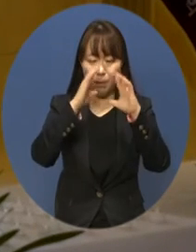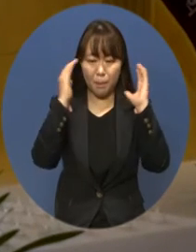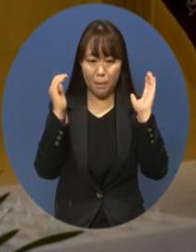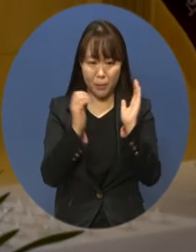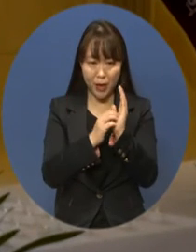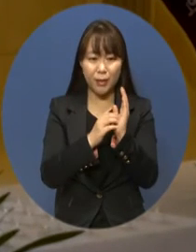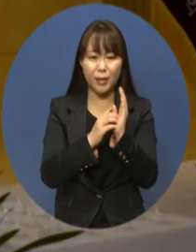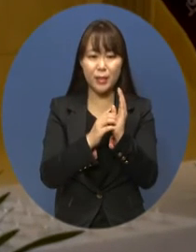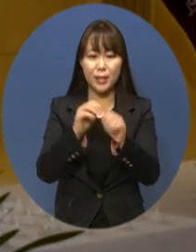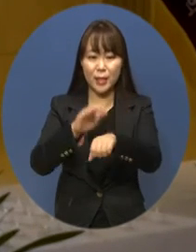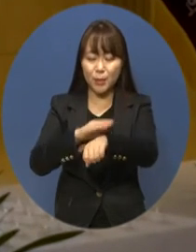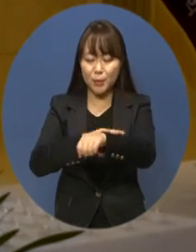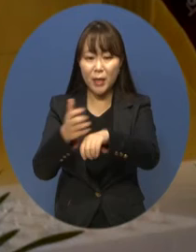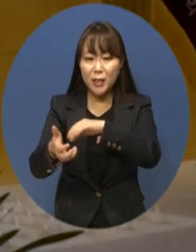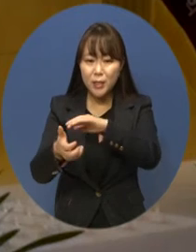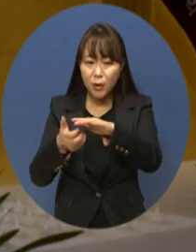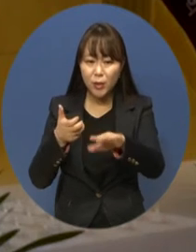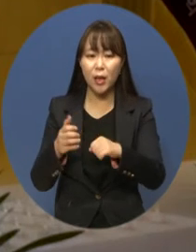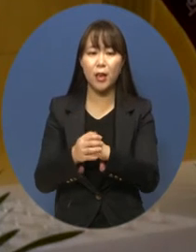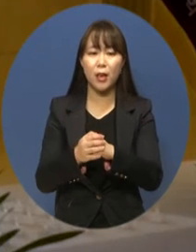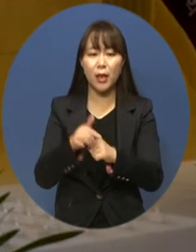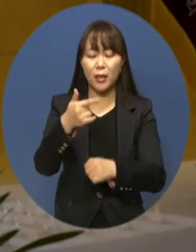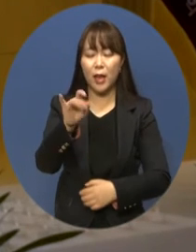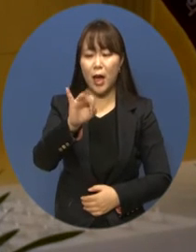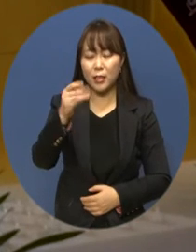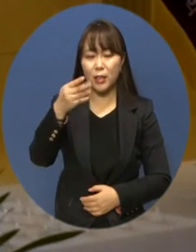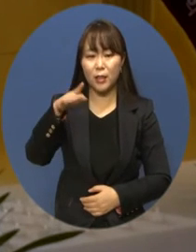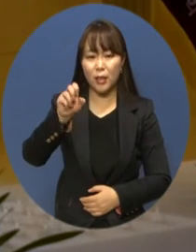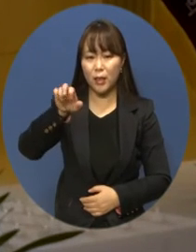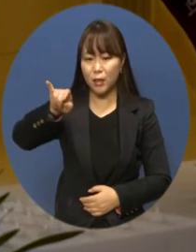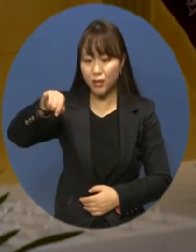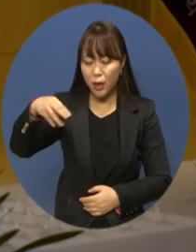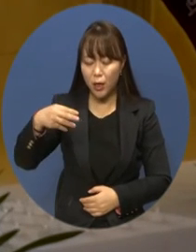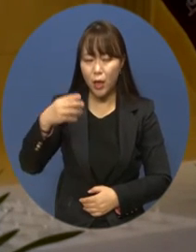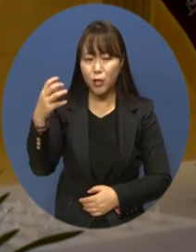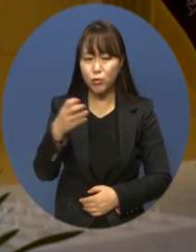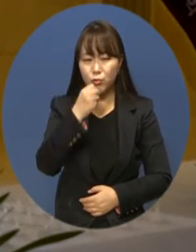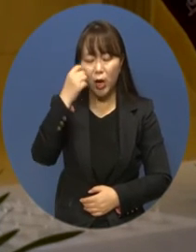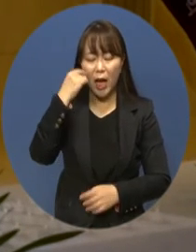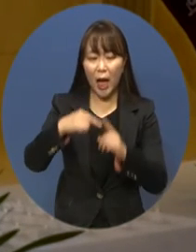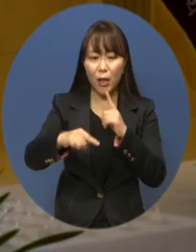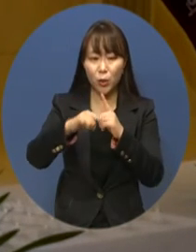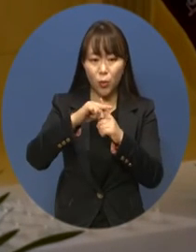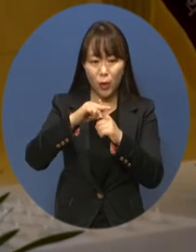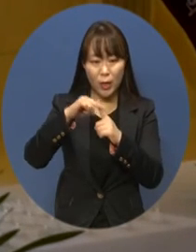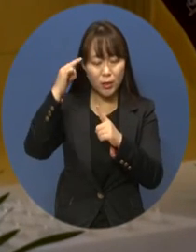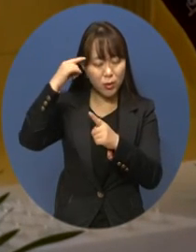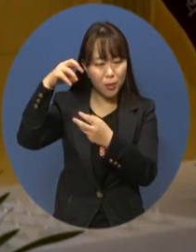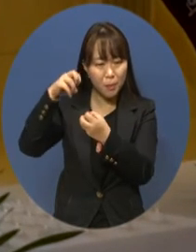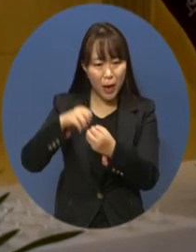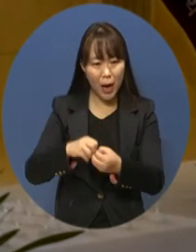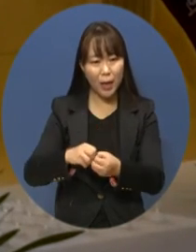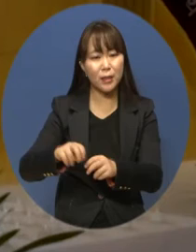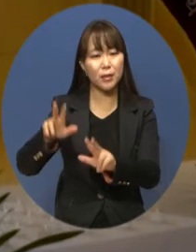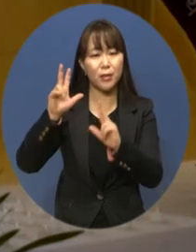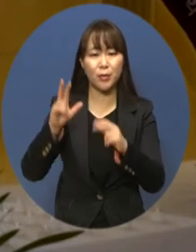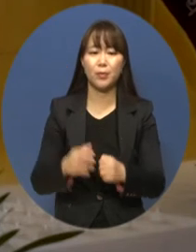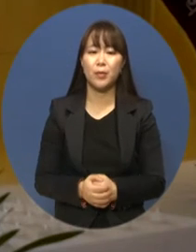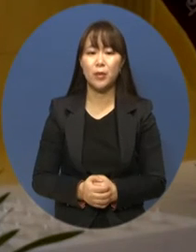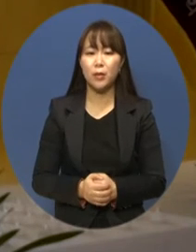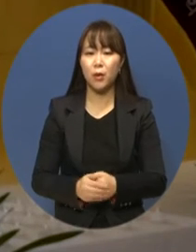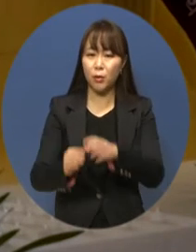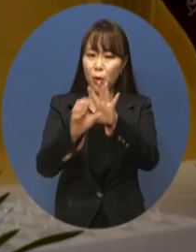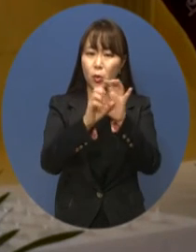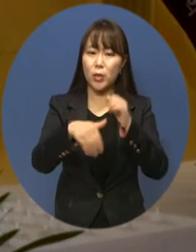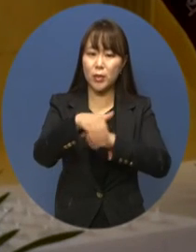임상 실습을 하기 전 나이팅게일의 솔 보완 간호 정신을 이어받아 될 것을 서약하는 회사 합니다 코로나